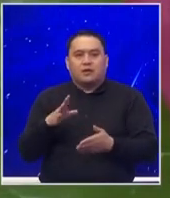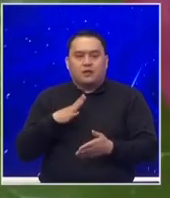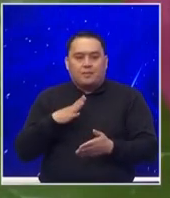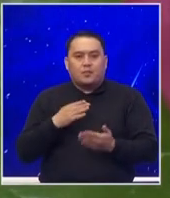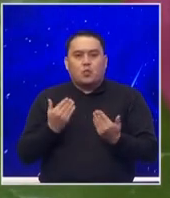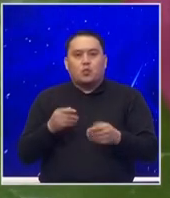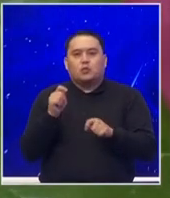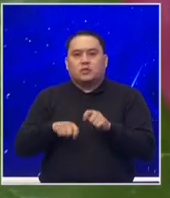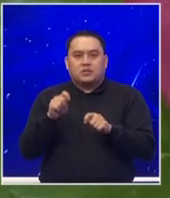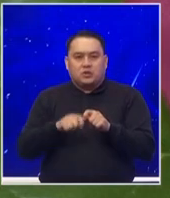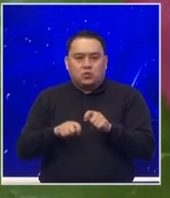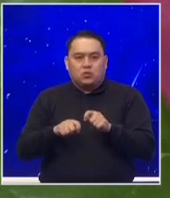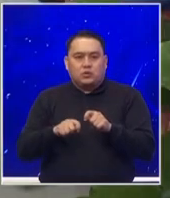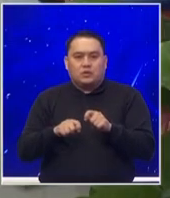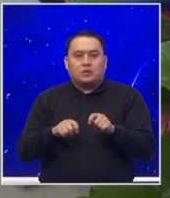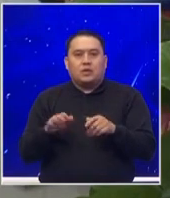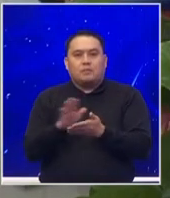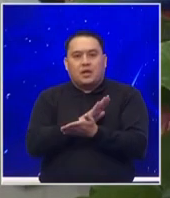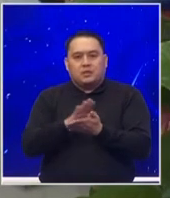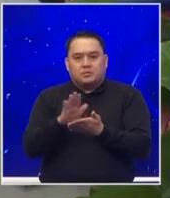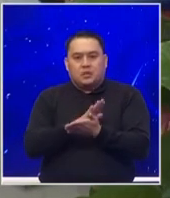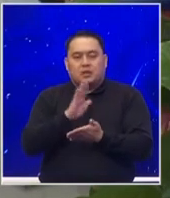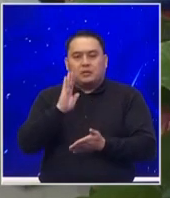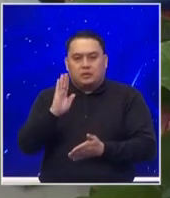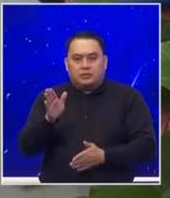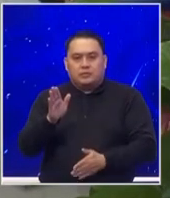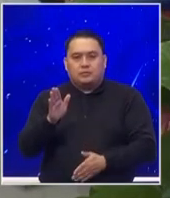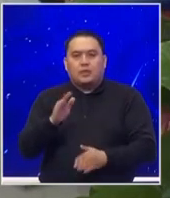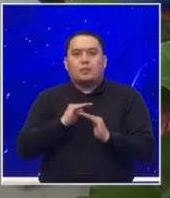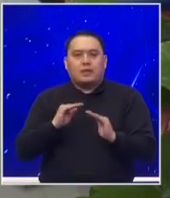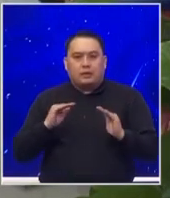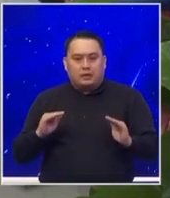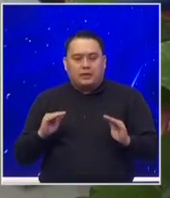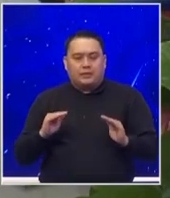Бұл зерттеу тегін болады балаларға.